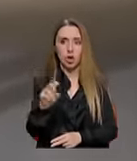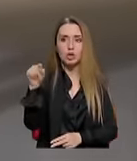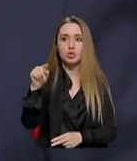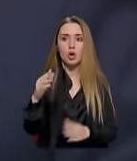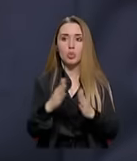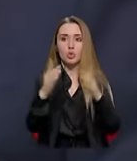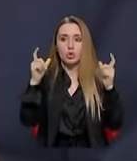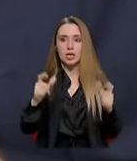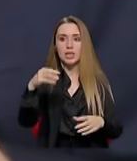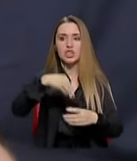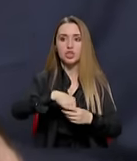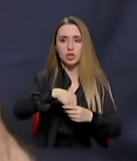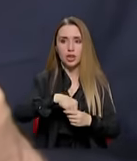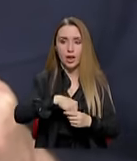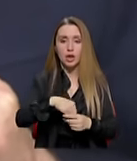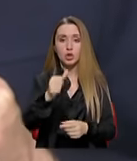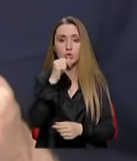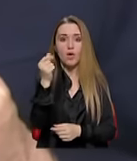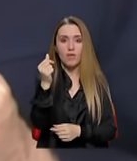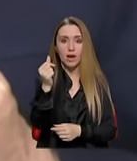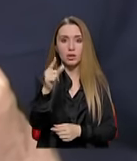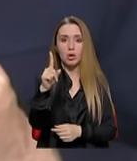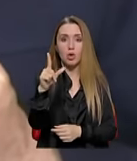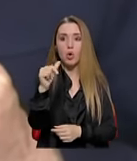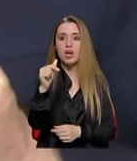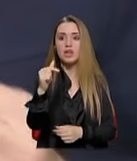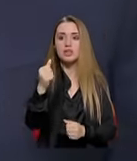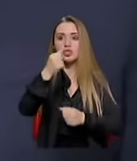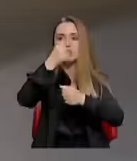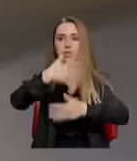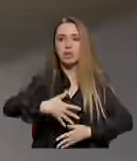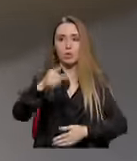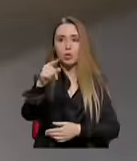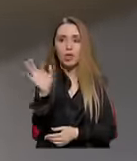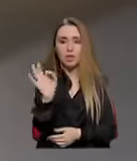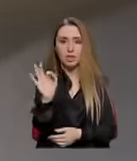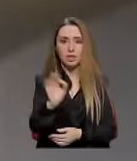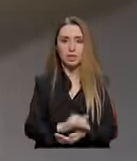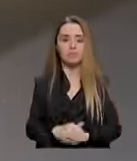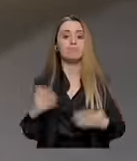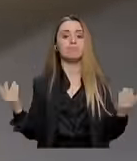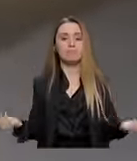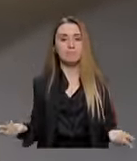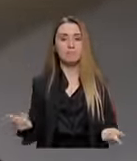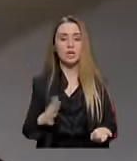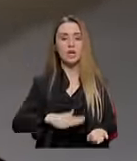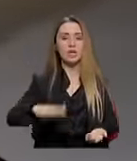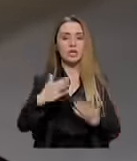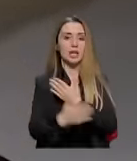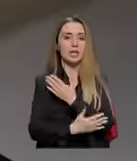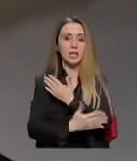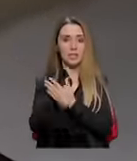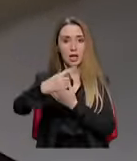büyük şehirler içerisindeki su fiyatları 16 sırada ev ev 16 sırada kaldı ki sosyal yardım